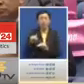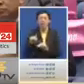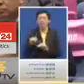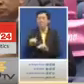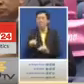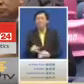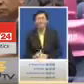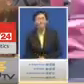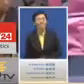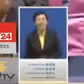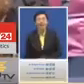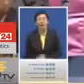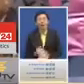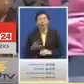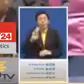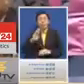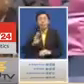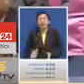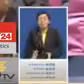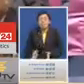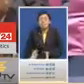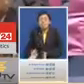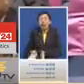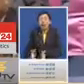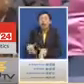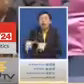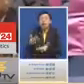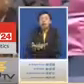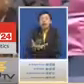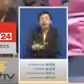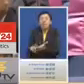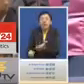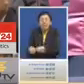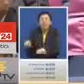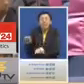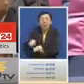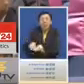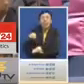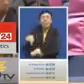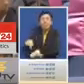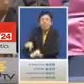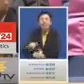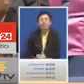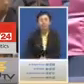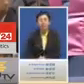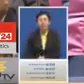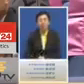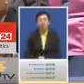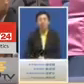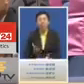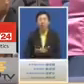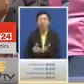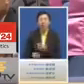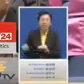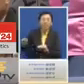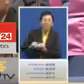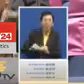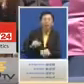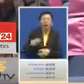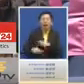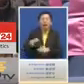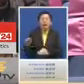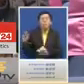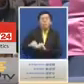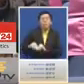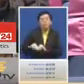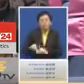ผักภาษีไปให้ชาวบ้านชาวบ้านจึงเสียภาษีทางอ้อมมากกว่าคนรวยอีกไปนับดูสิ